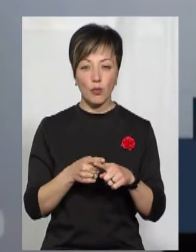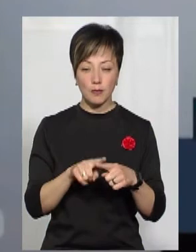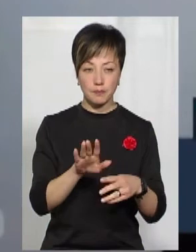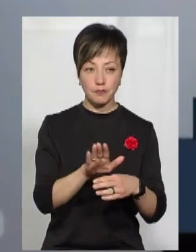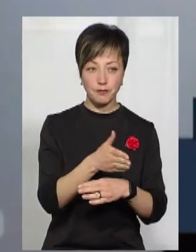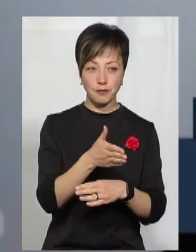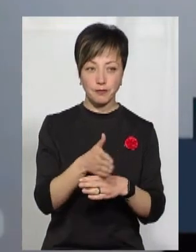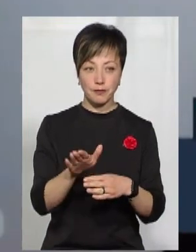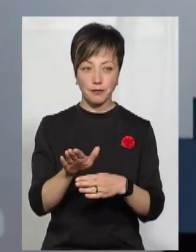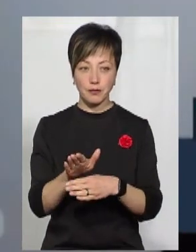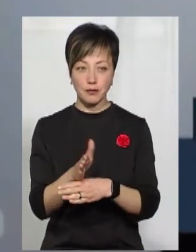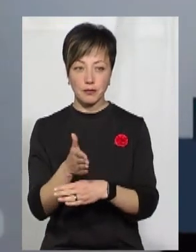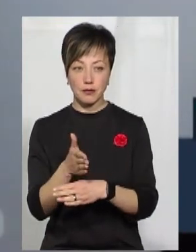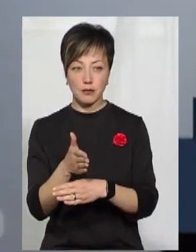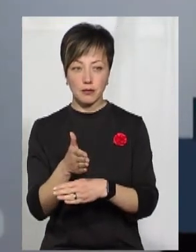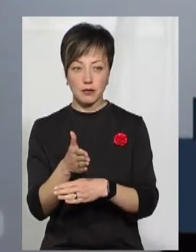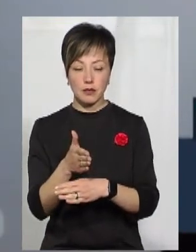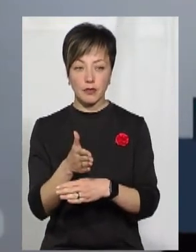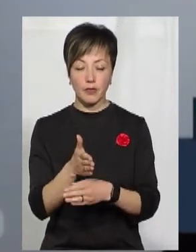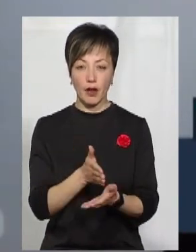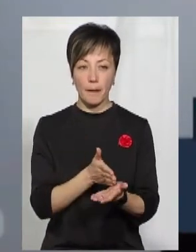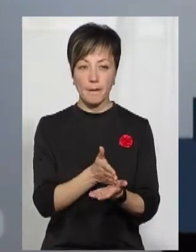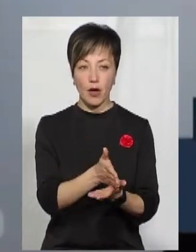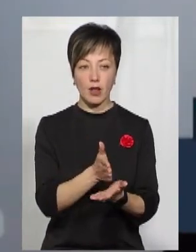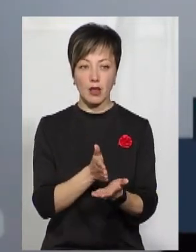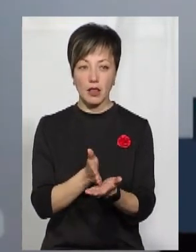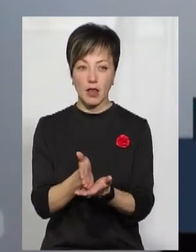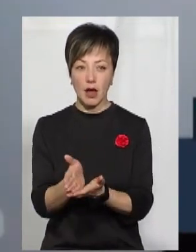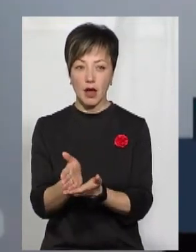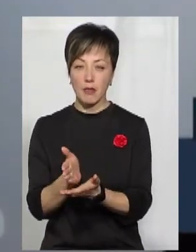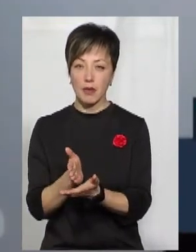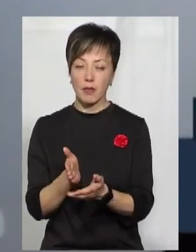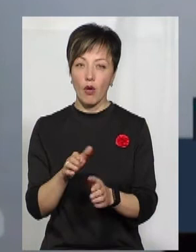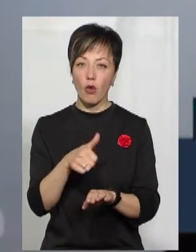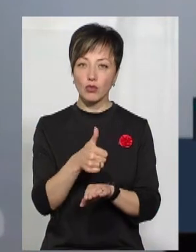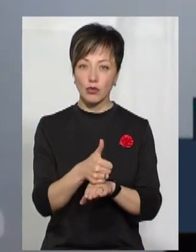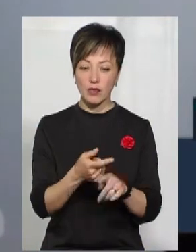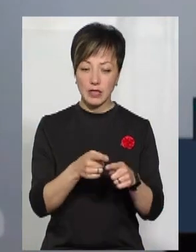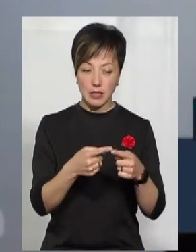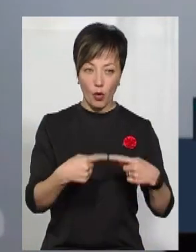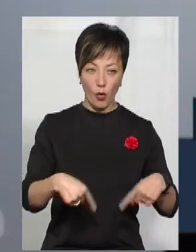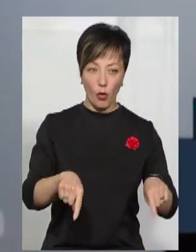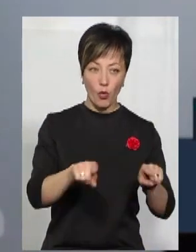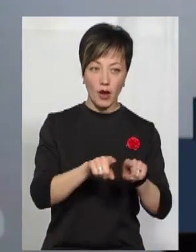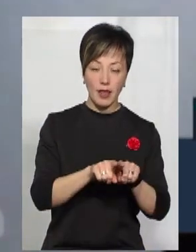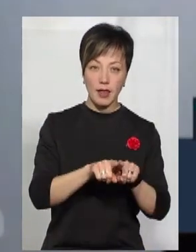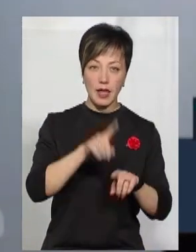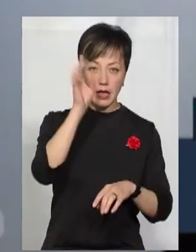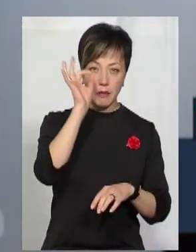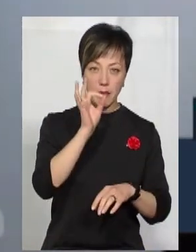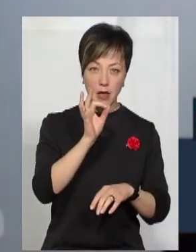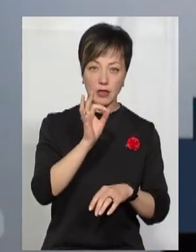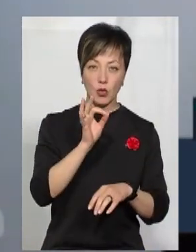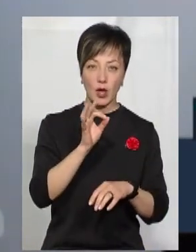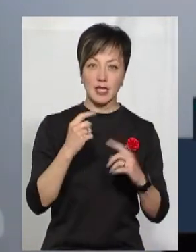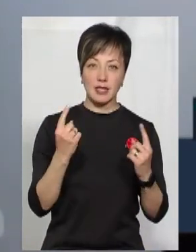погруповані по таких, так би мовити, напрямках. Основні з них – це органи німецької та цивільної